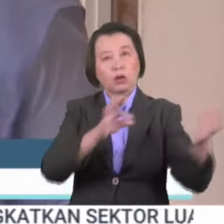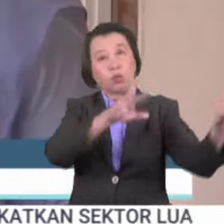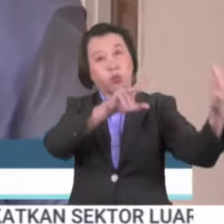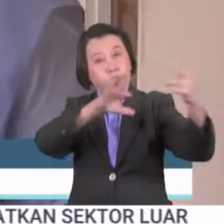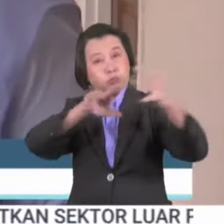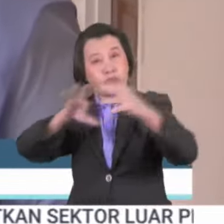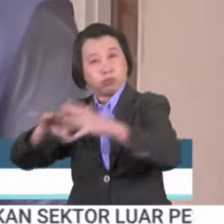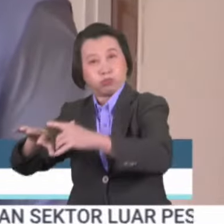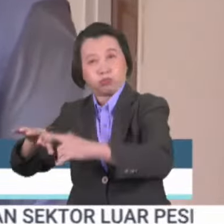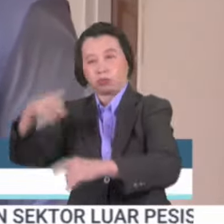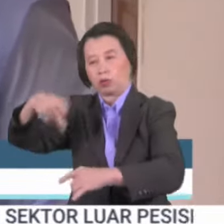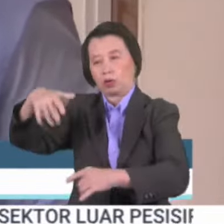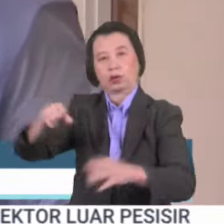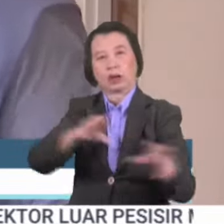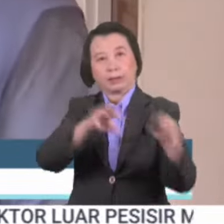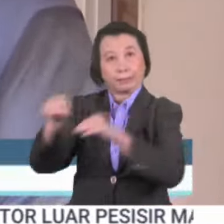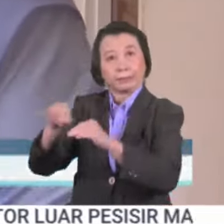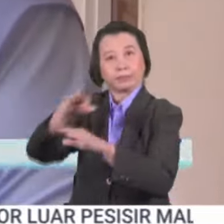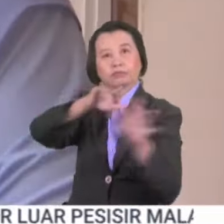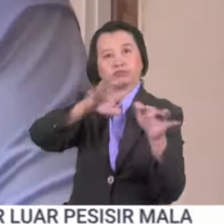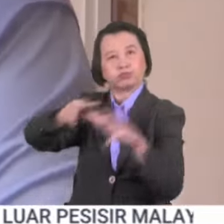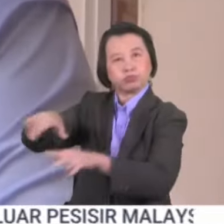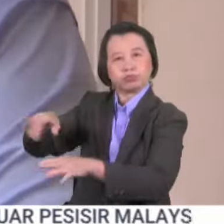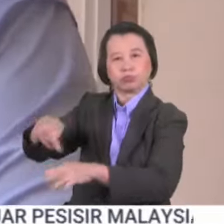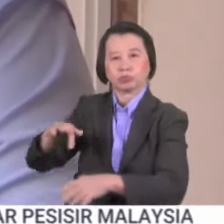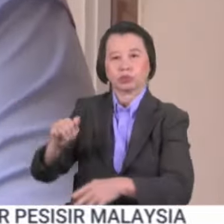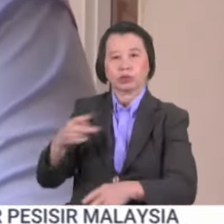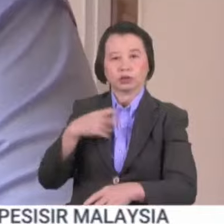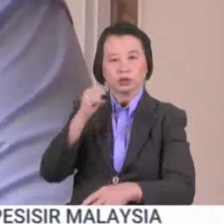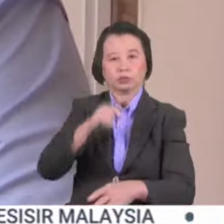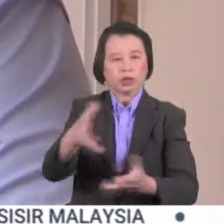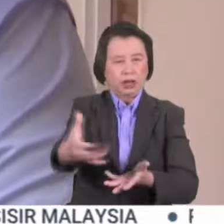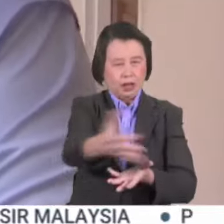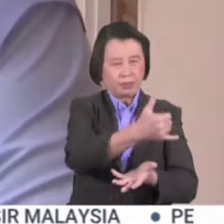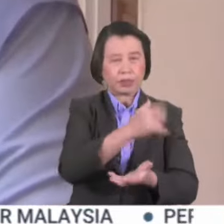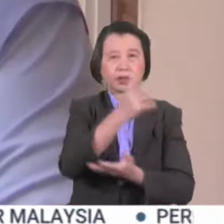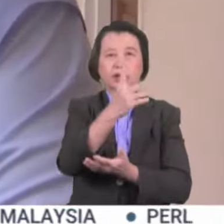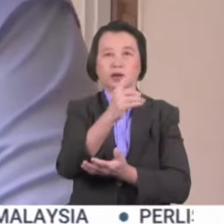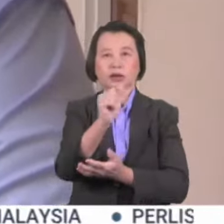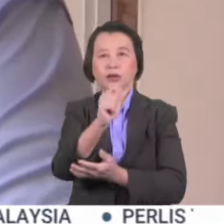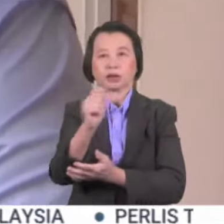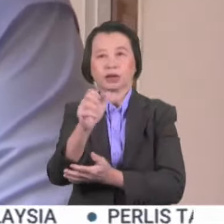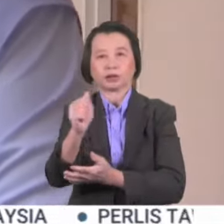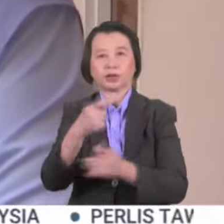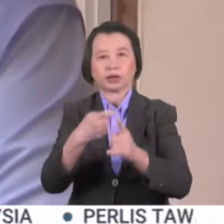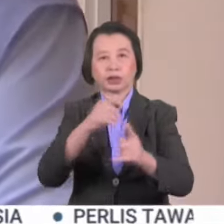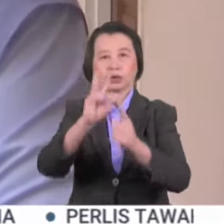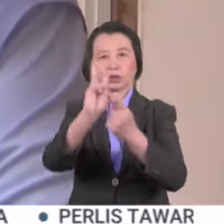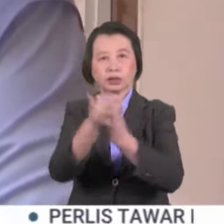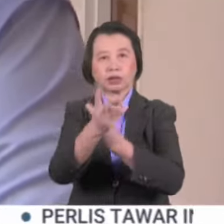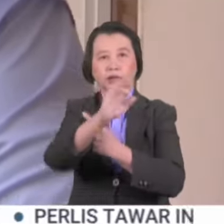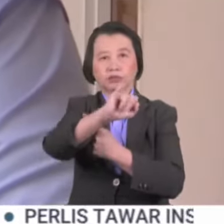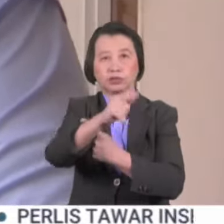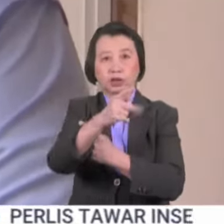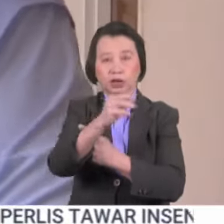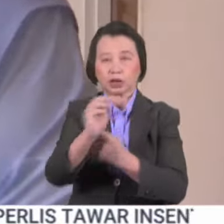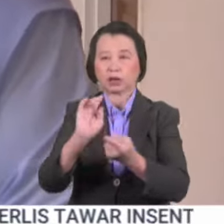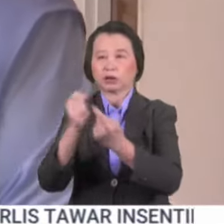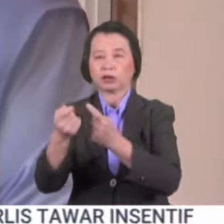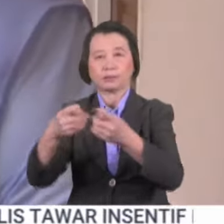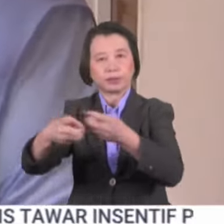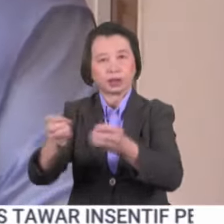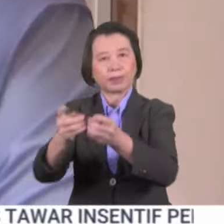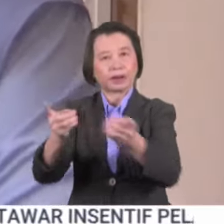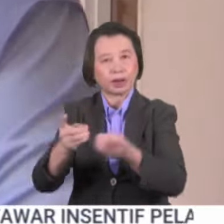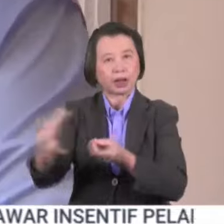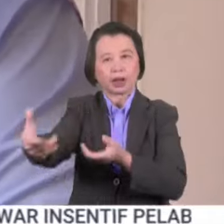di di pusat penempatan ni kan. Jadi itu yang kita kena ambil data-data yang tepat daripada Jabatan Kebajikan Masyarakat, daripada pejabat daerah